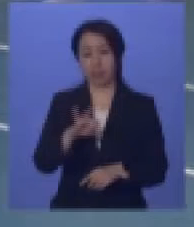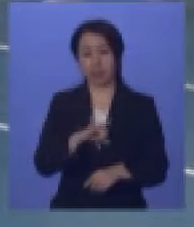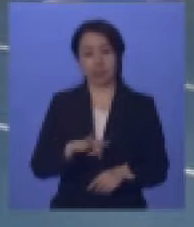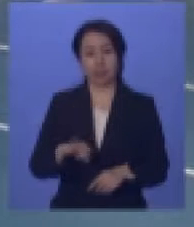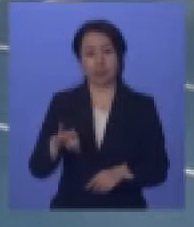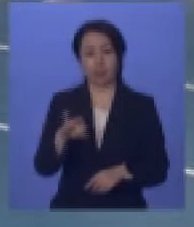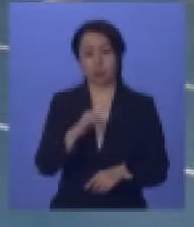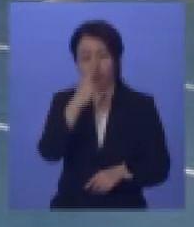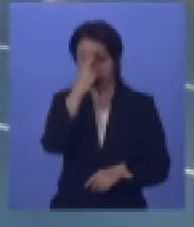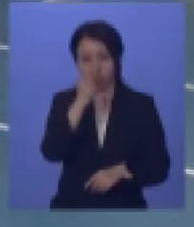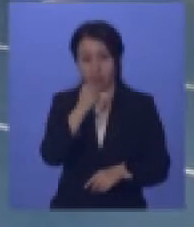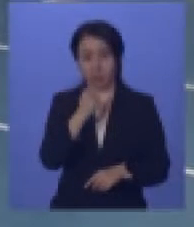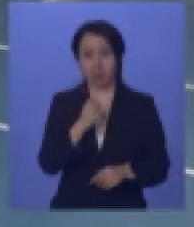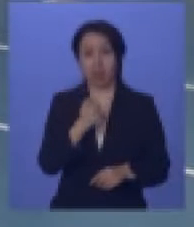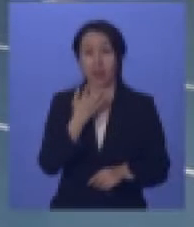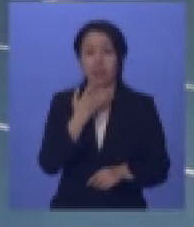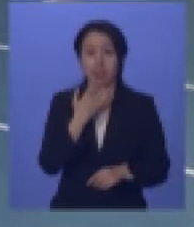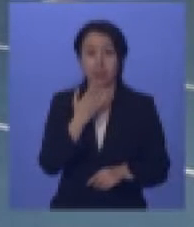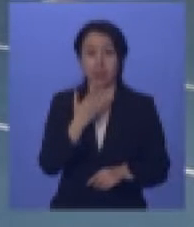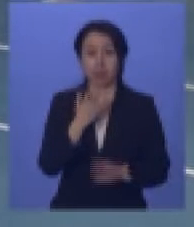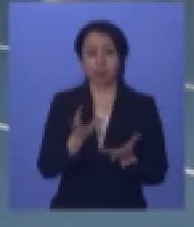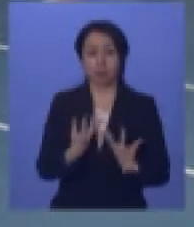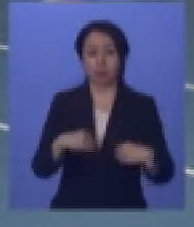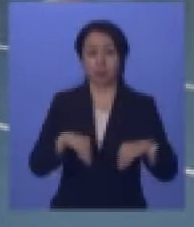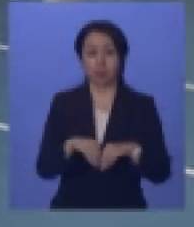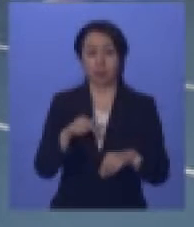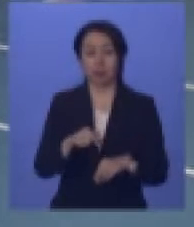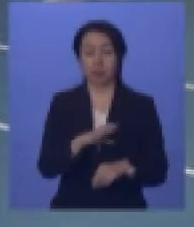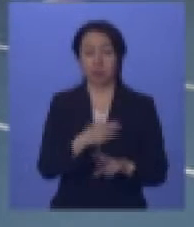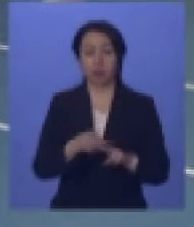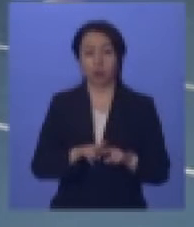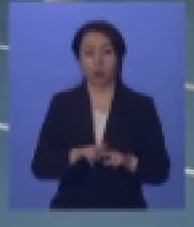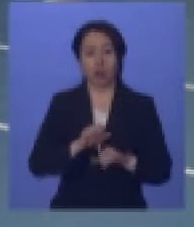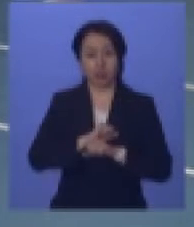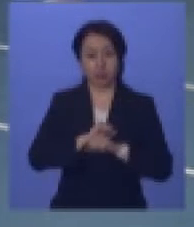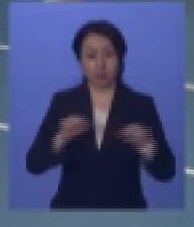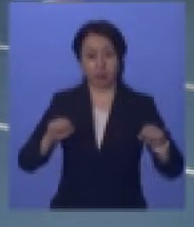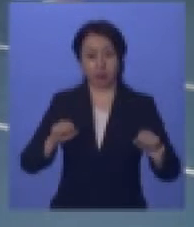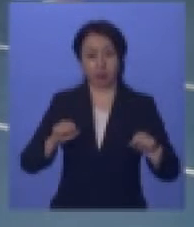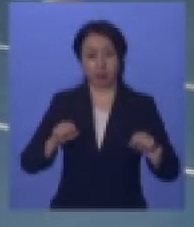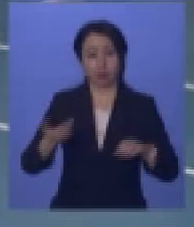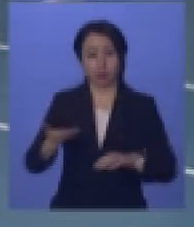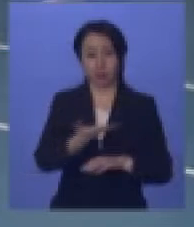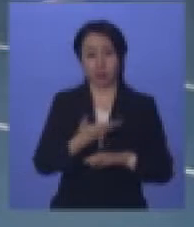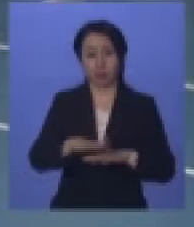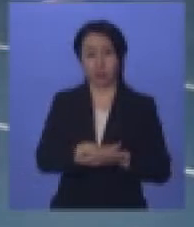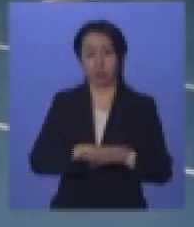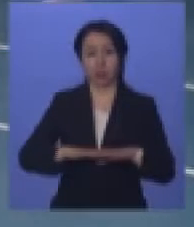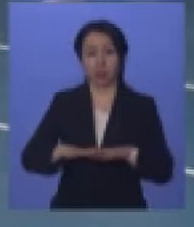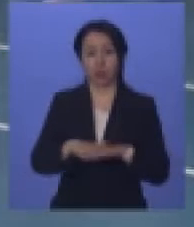история, традиции, обычаи, язык, семья – это те ценности, которыми славится наш народ, да,